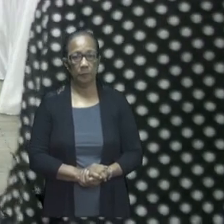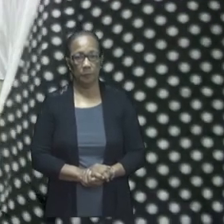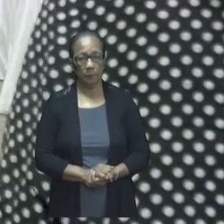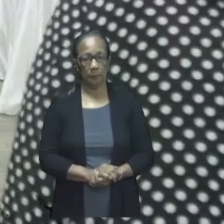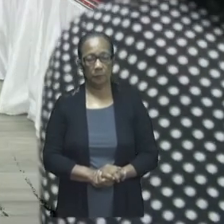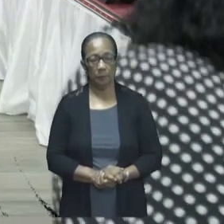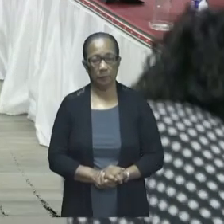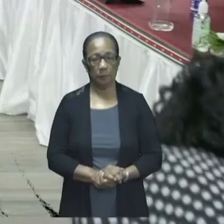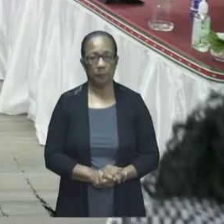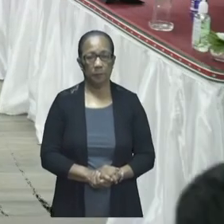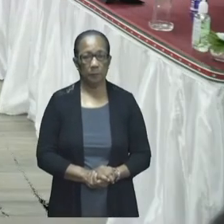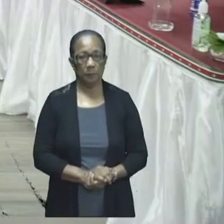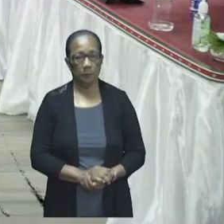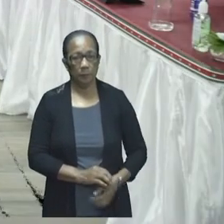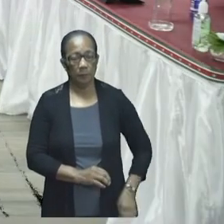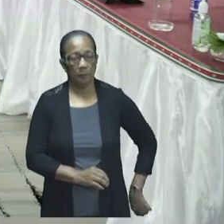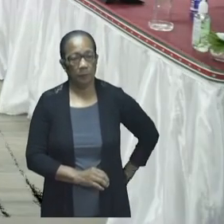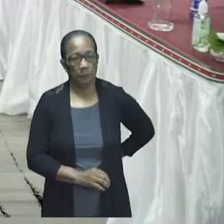please be seated